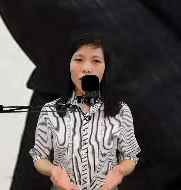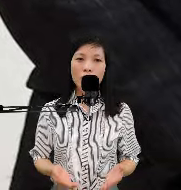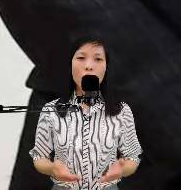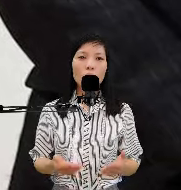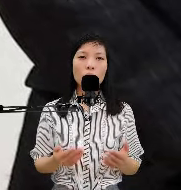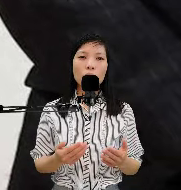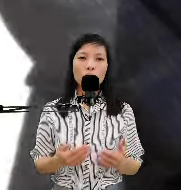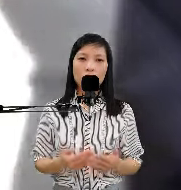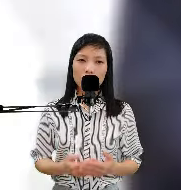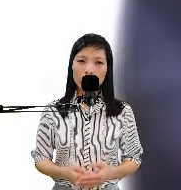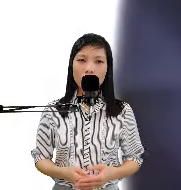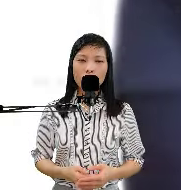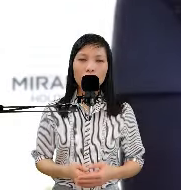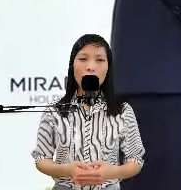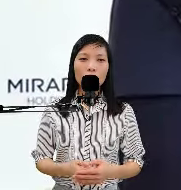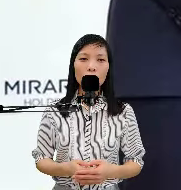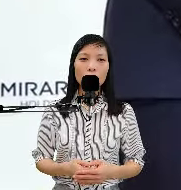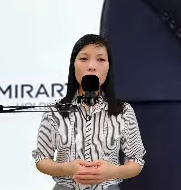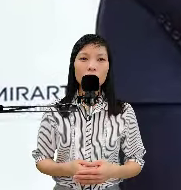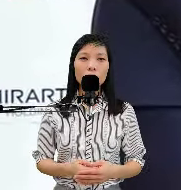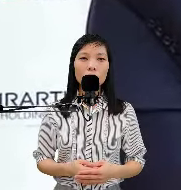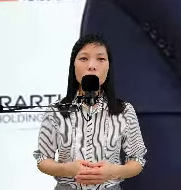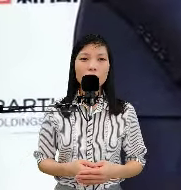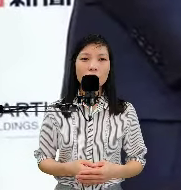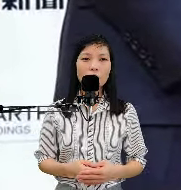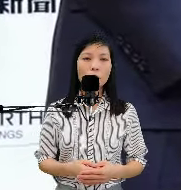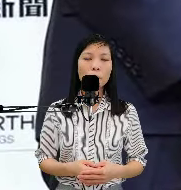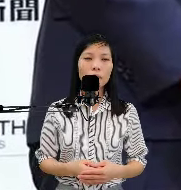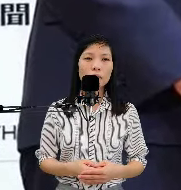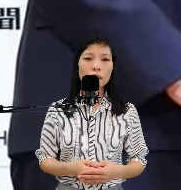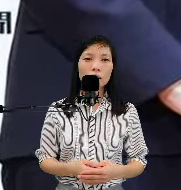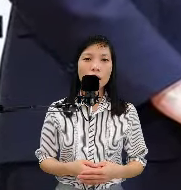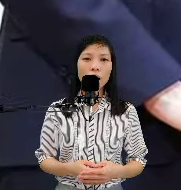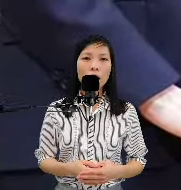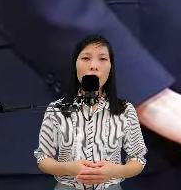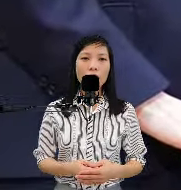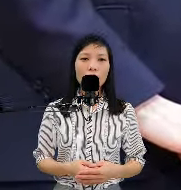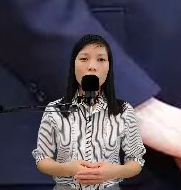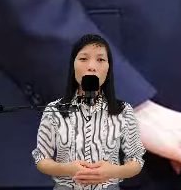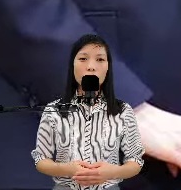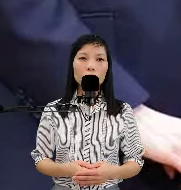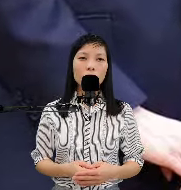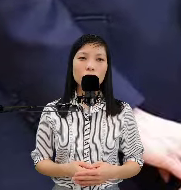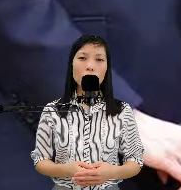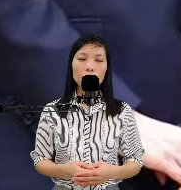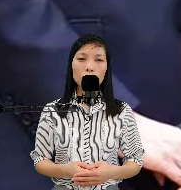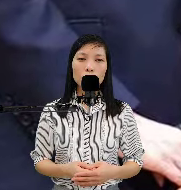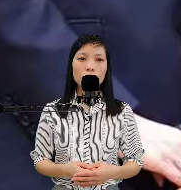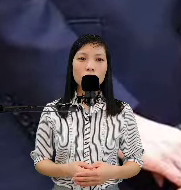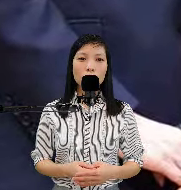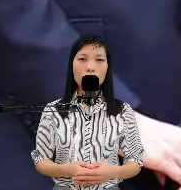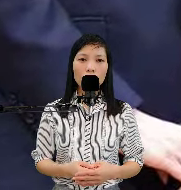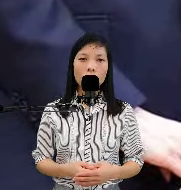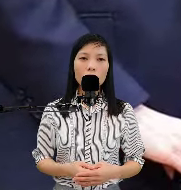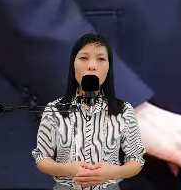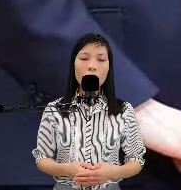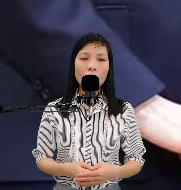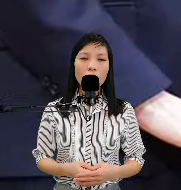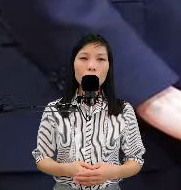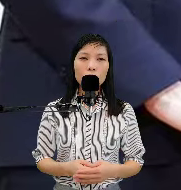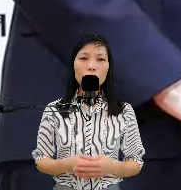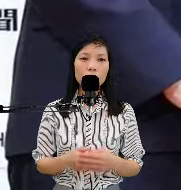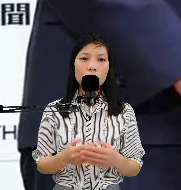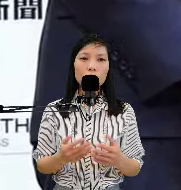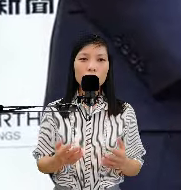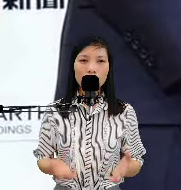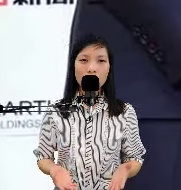存格代わりを破った長瀬団が169手で勝利敵を破って挑戦者決定戦